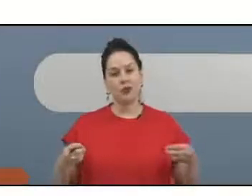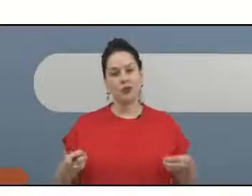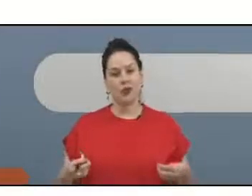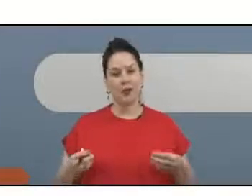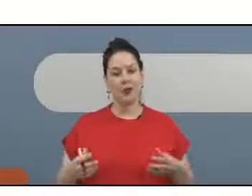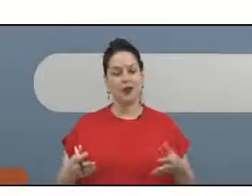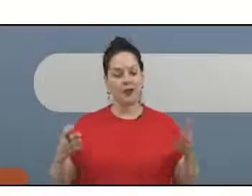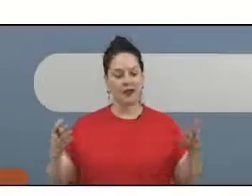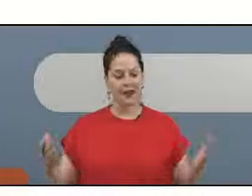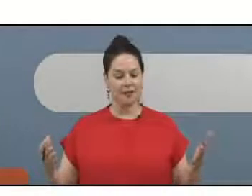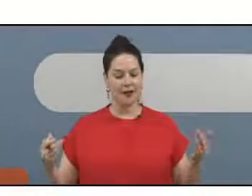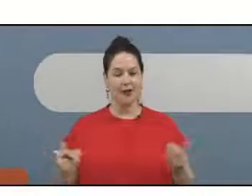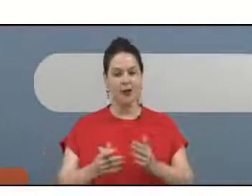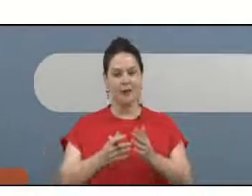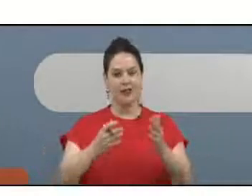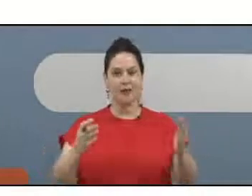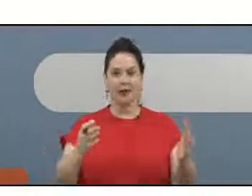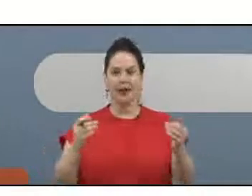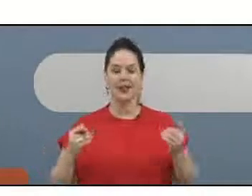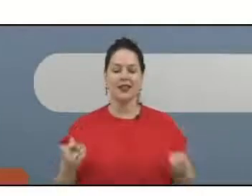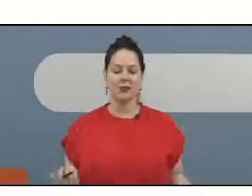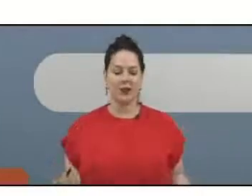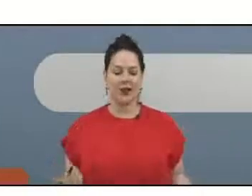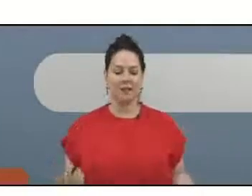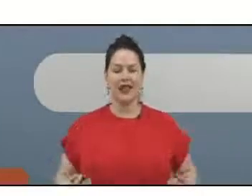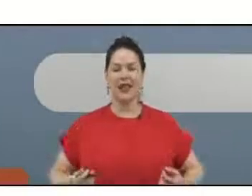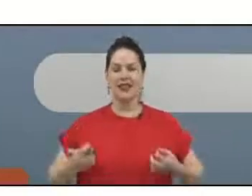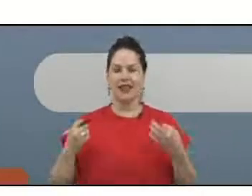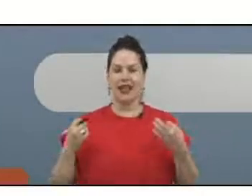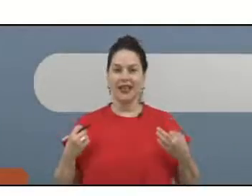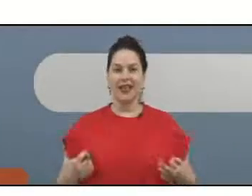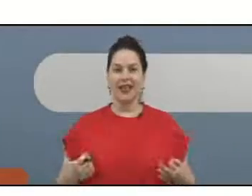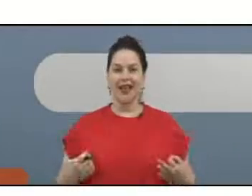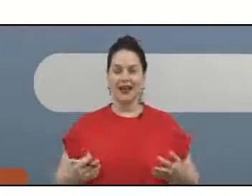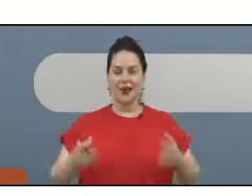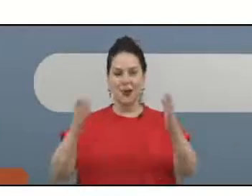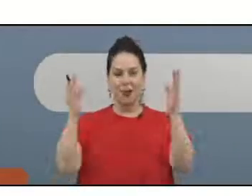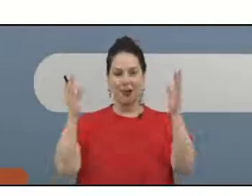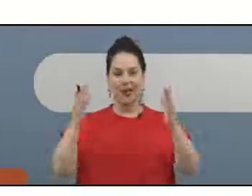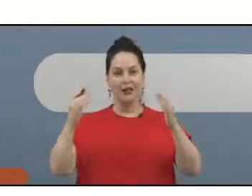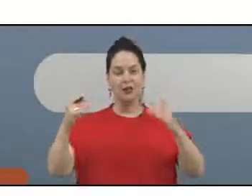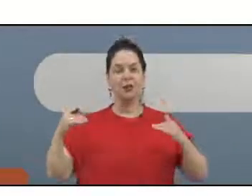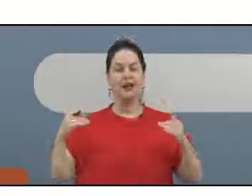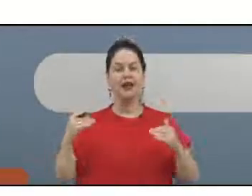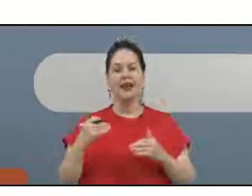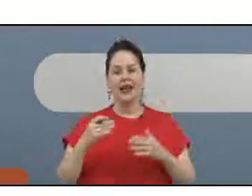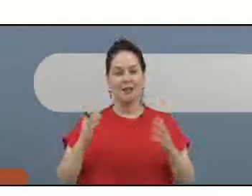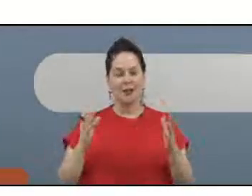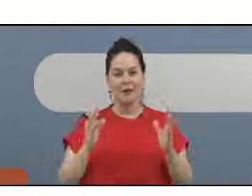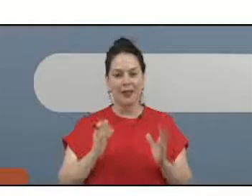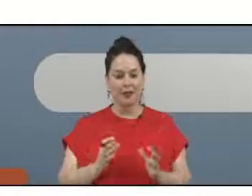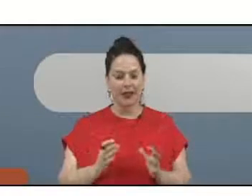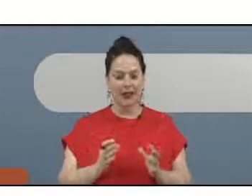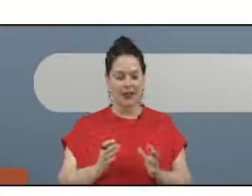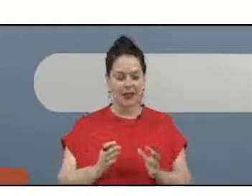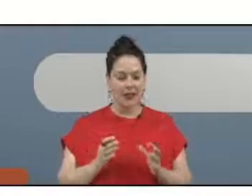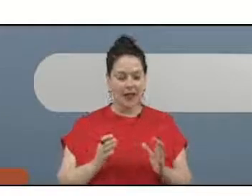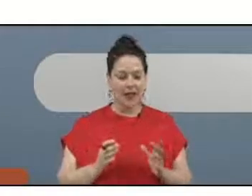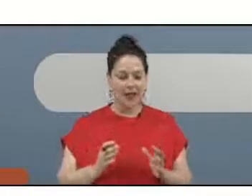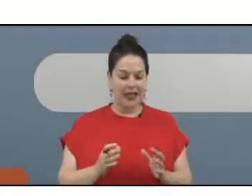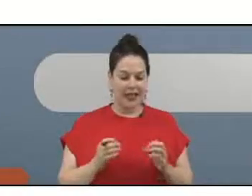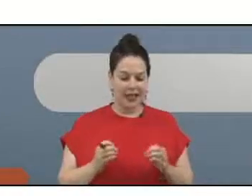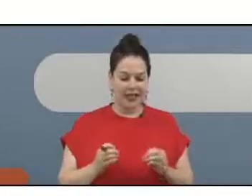את מה שמצופה ממנו כבן אדם. תראו מי נמצא במרכז התמונה, זה העיקר, הוא בולט, הוא באמת